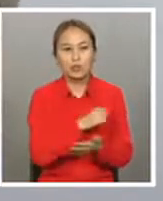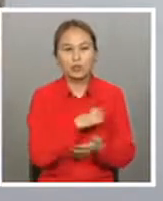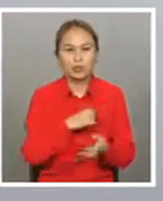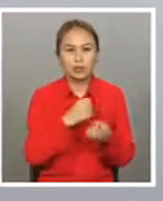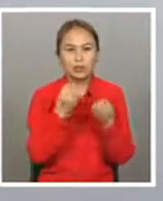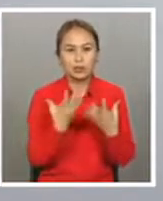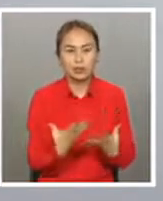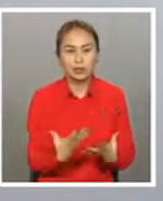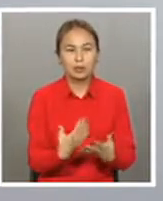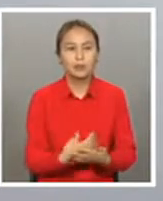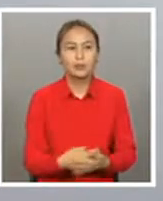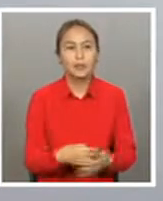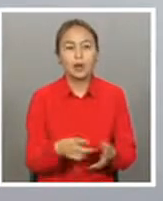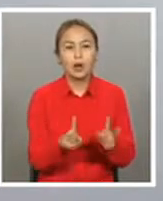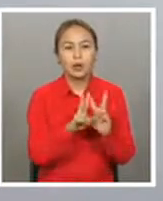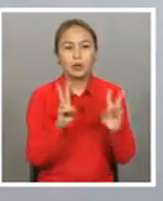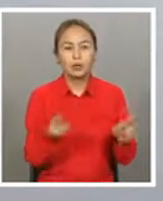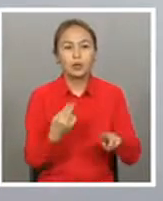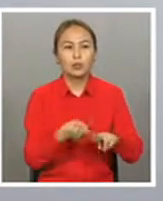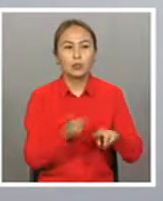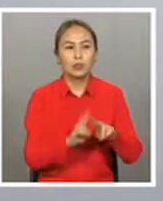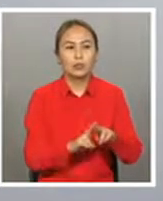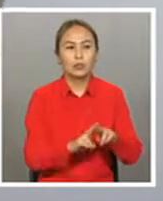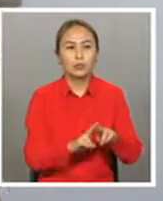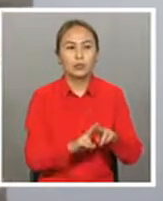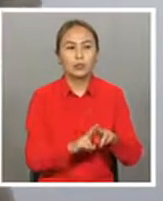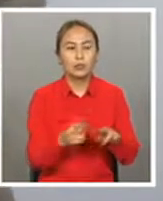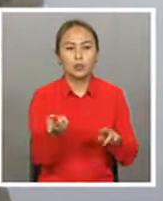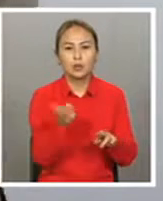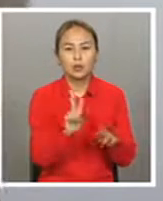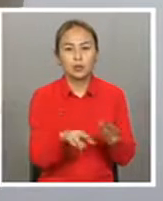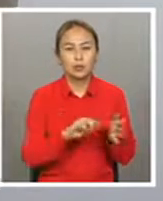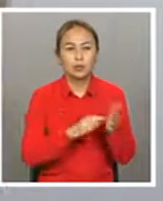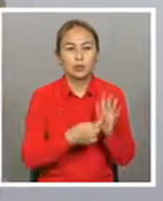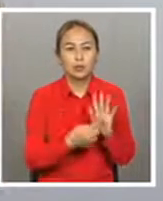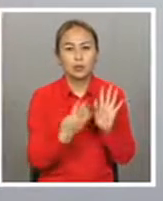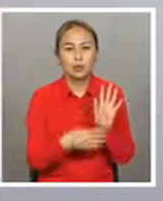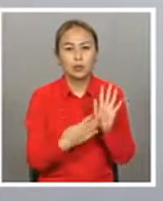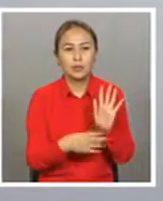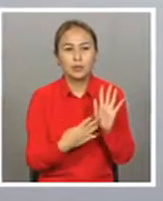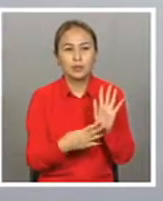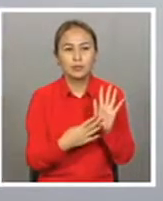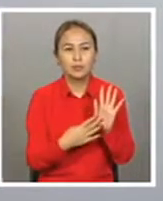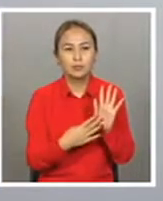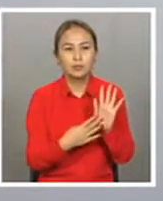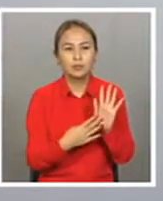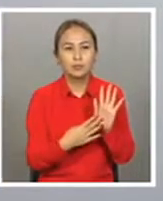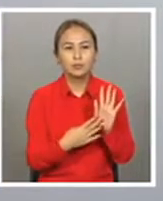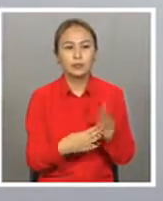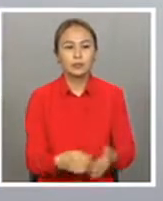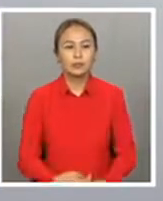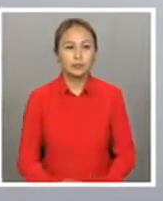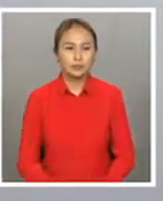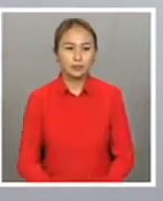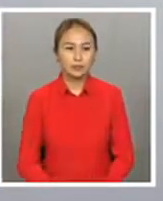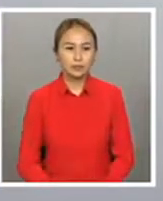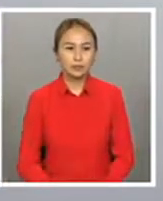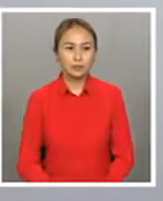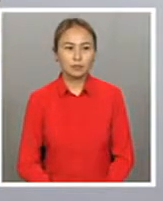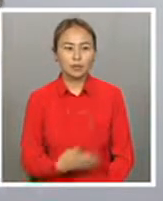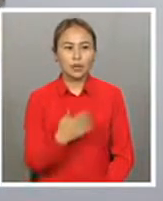болса, ортақ бөлім бізде екеуінің көбейтінісі болады. Яғни 90. Сонда балалар,